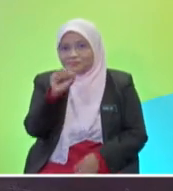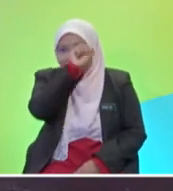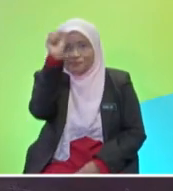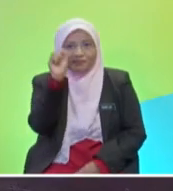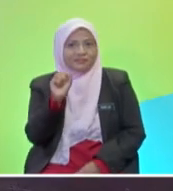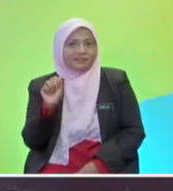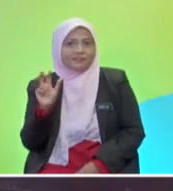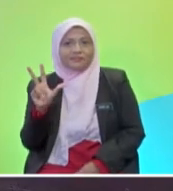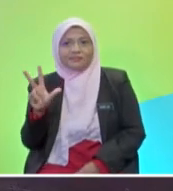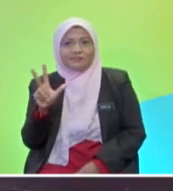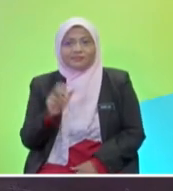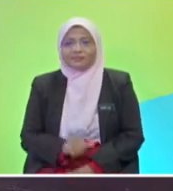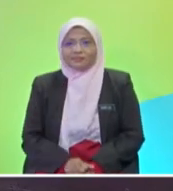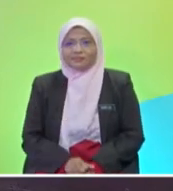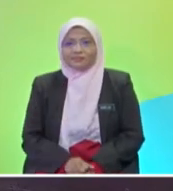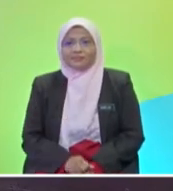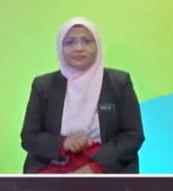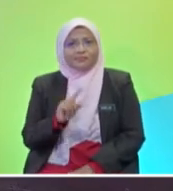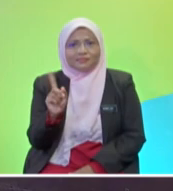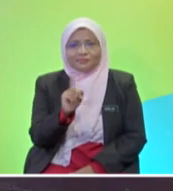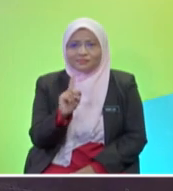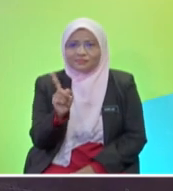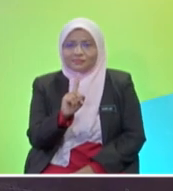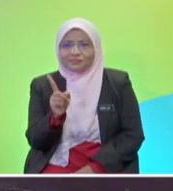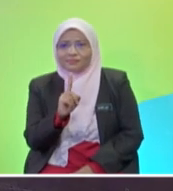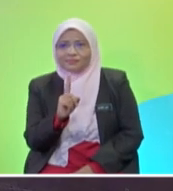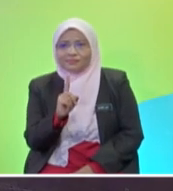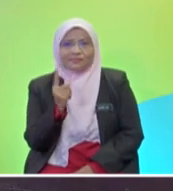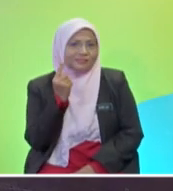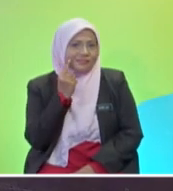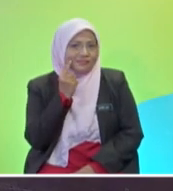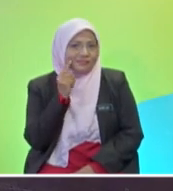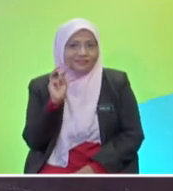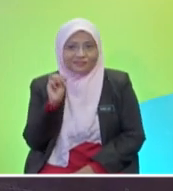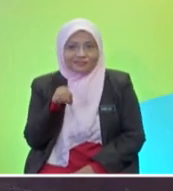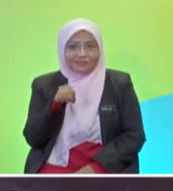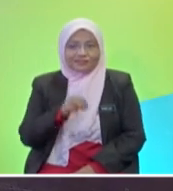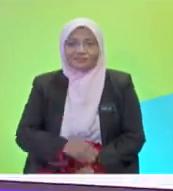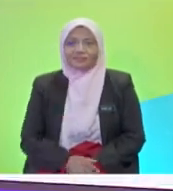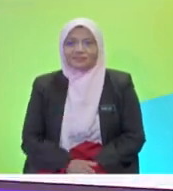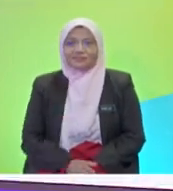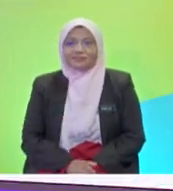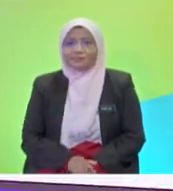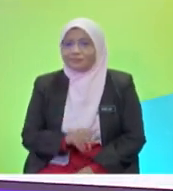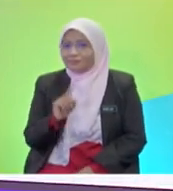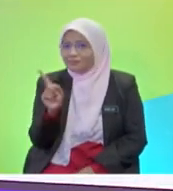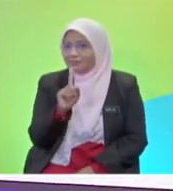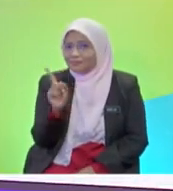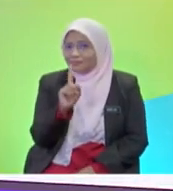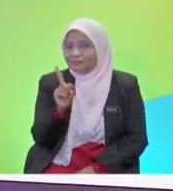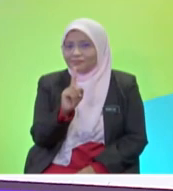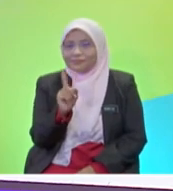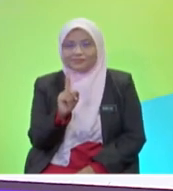Okey, akhir sekali di mana pipi Mira? Pipi. Di mana pipi?